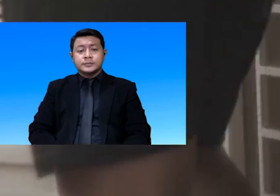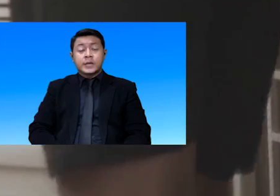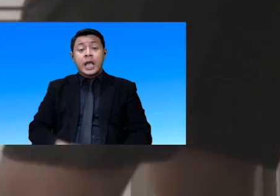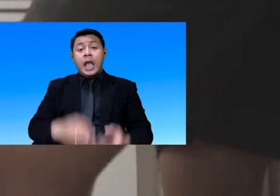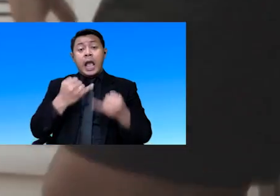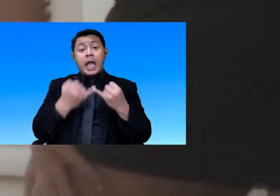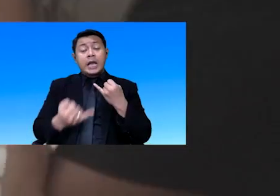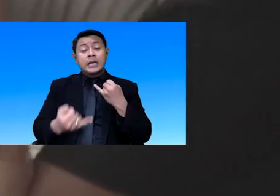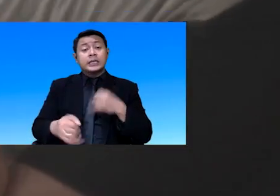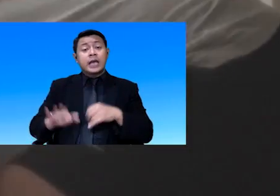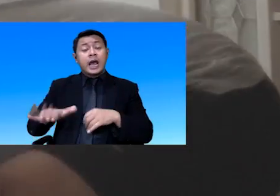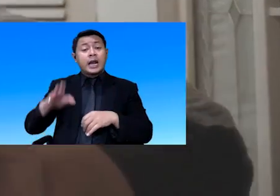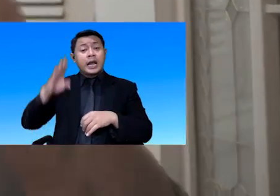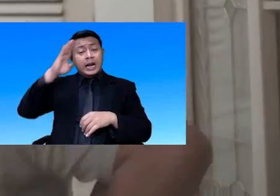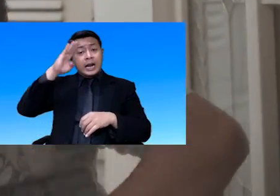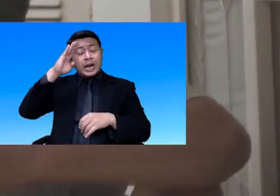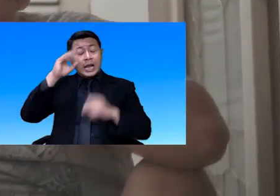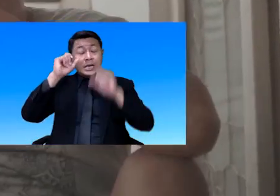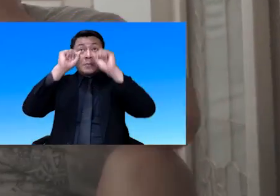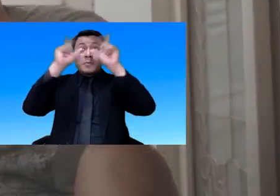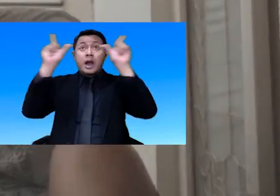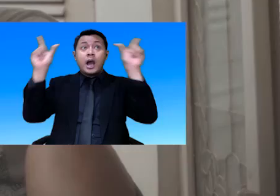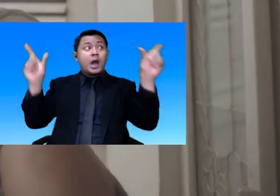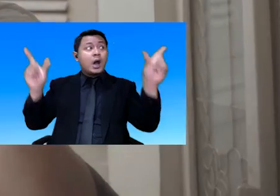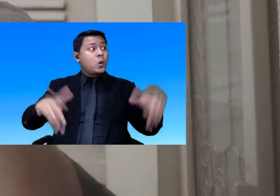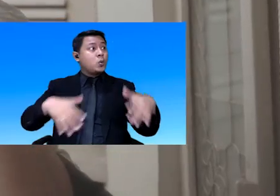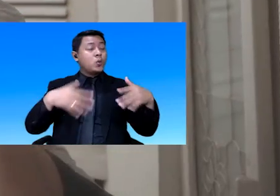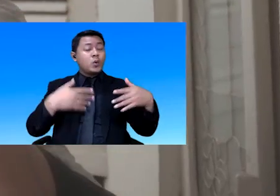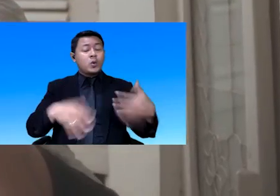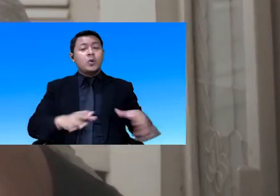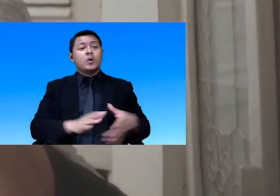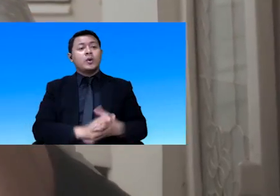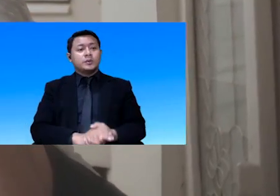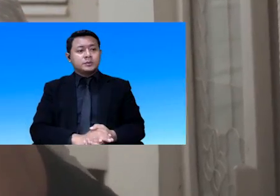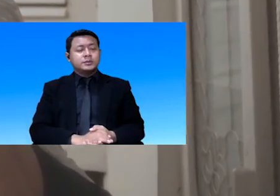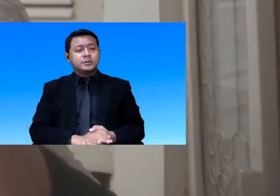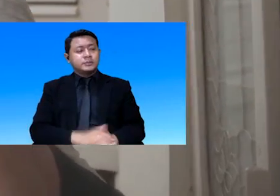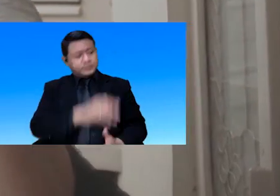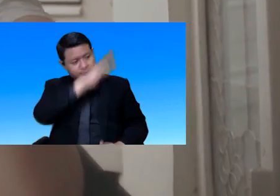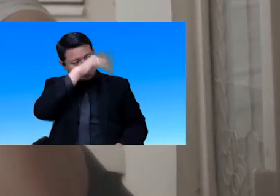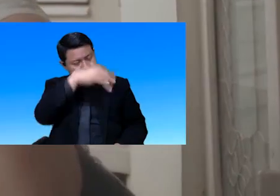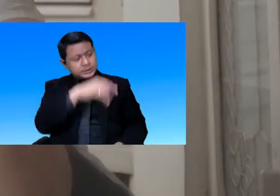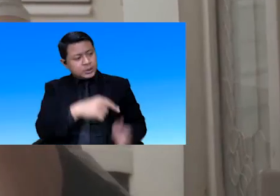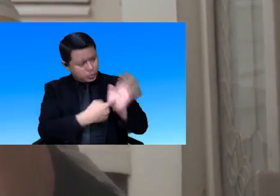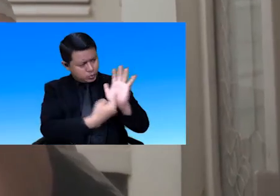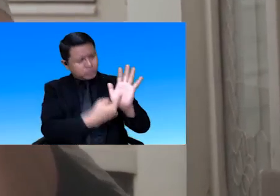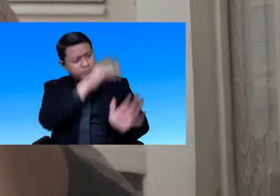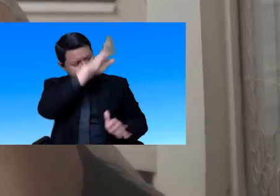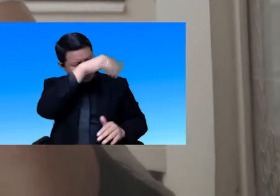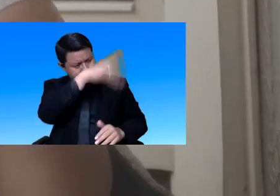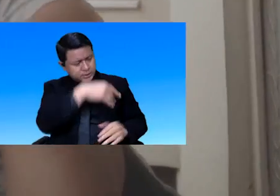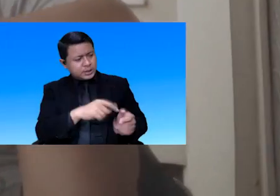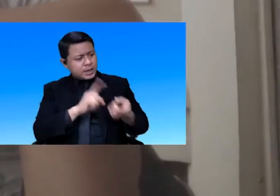Akhirnya anak laki-laki mama ini bangun juga dari kasurnya. Sini kau kutunjukin teman mama